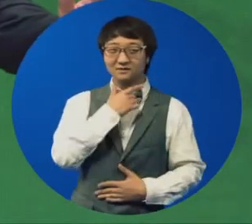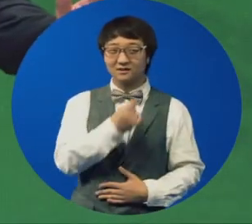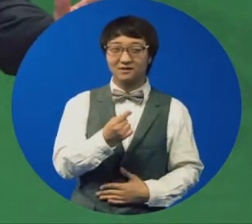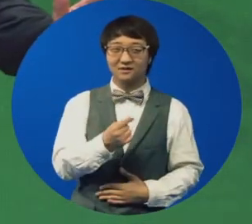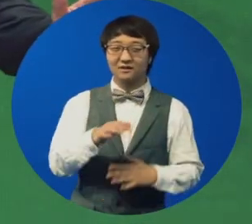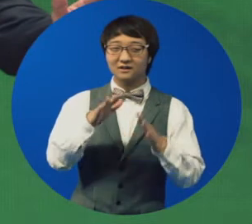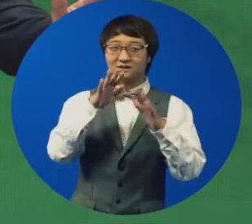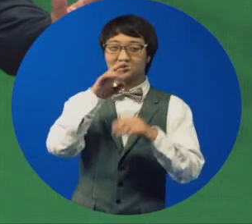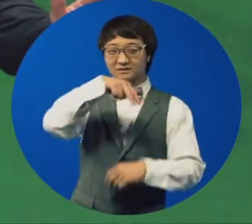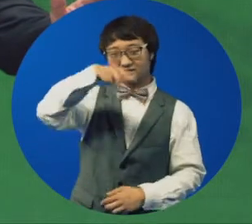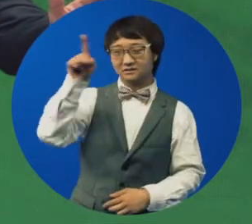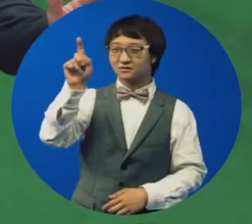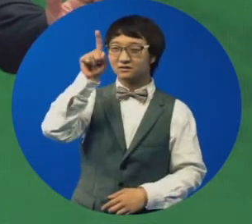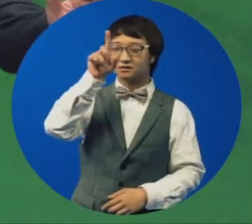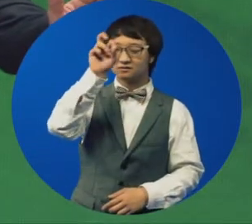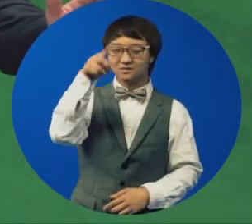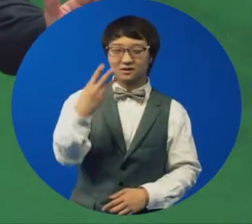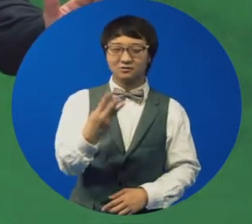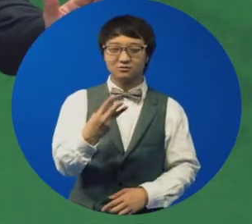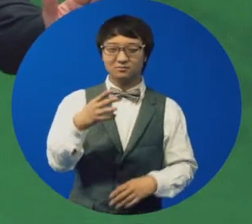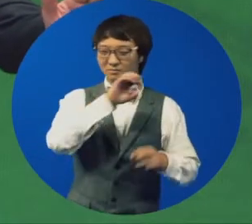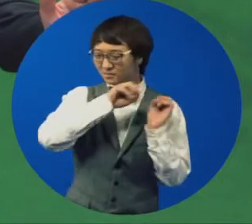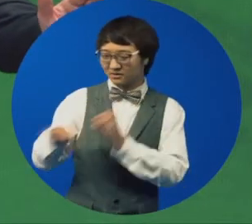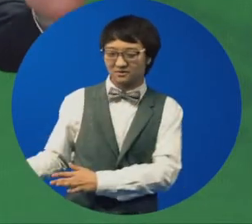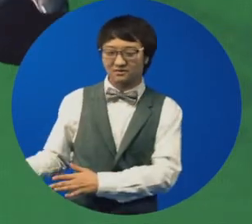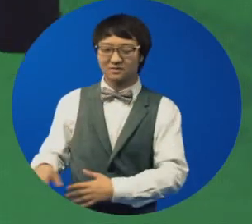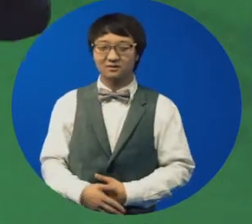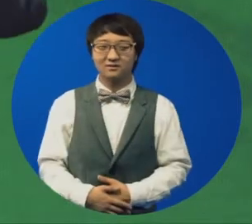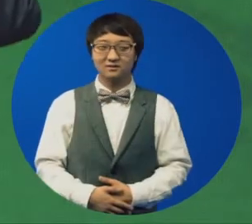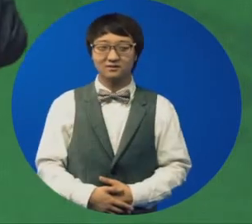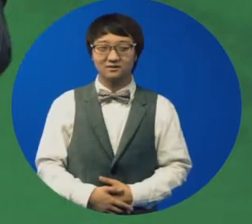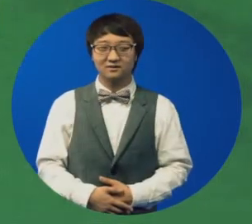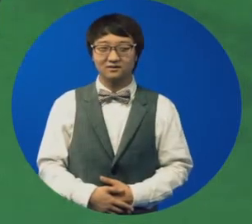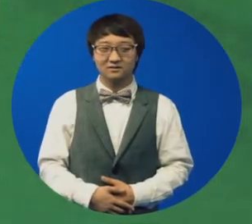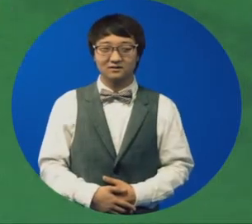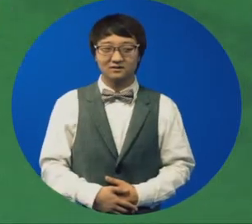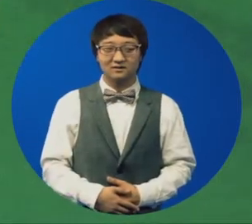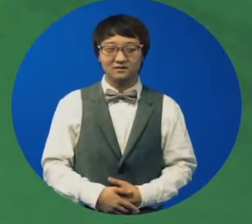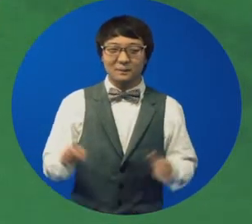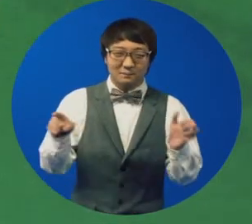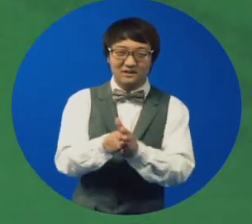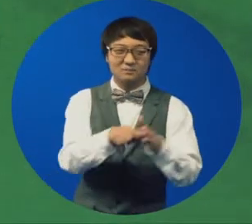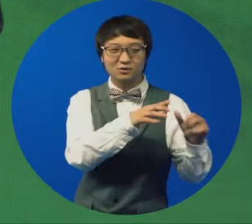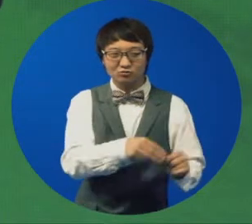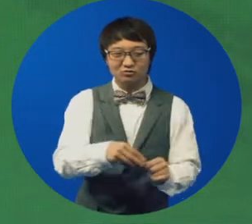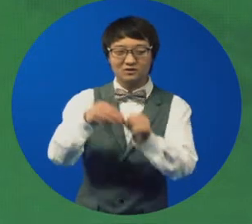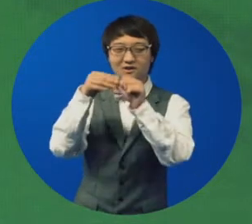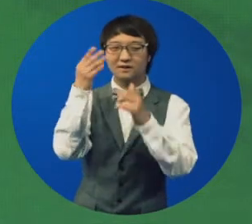버리셨습니다. 사랑하는 여러분, 우리들이 믿음으로 구원을 받지만